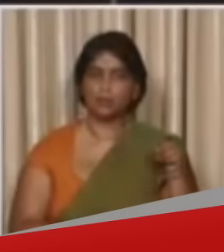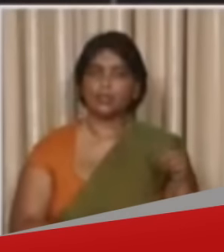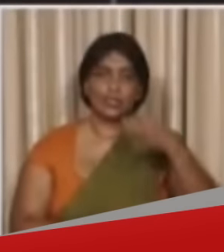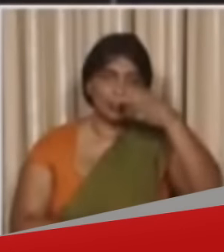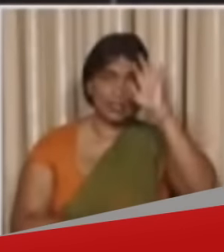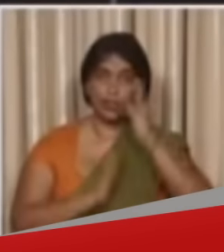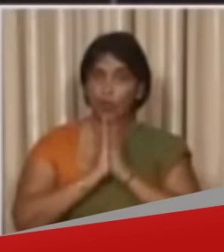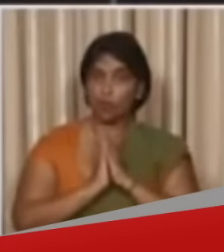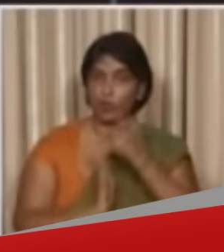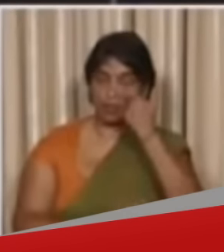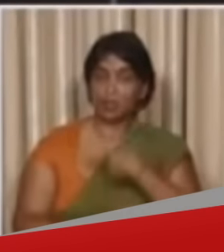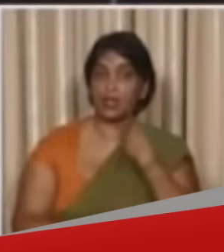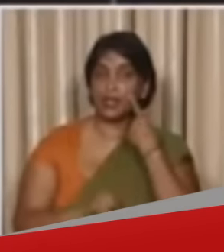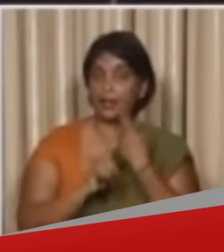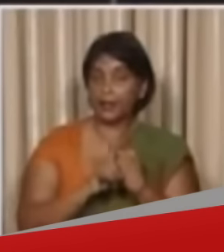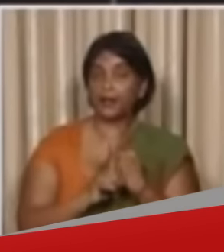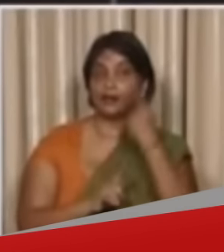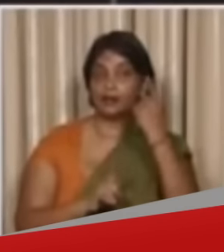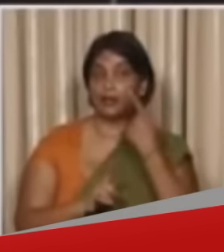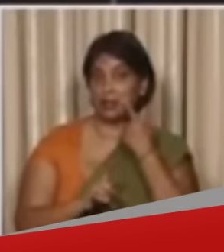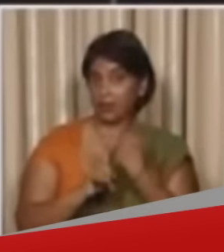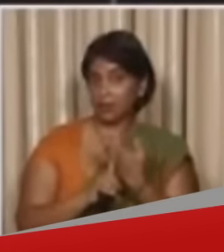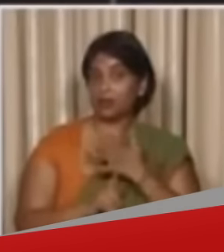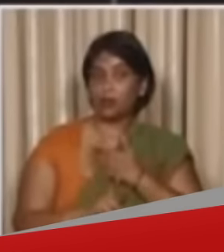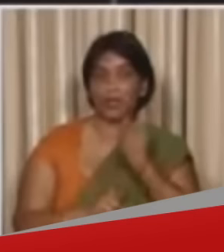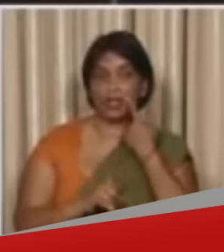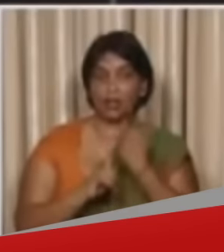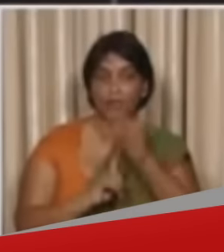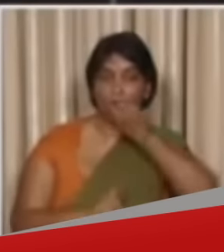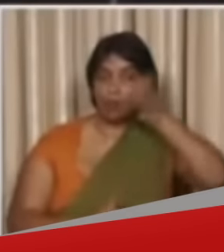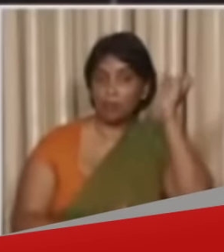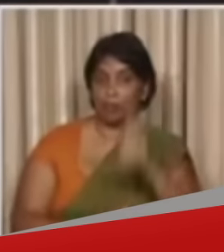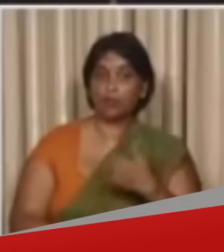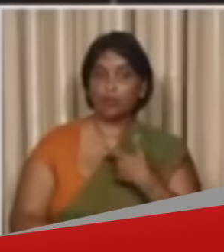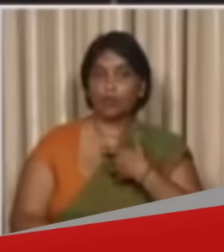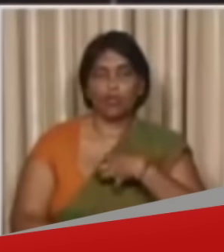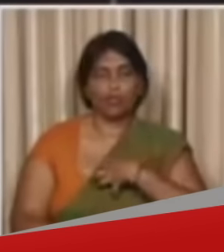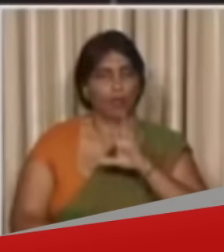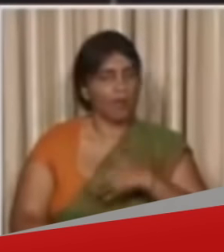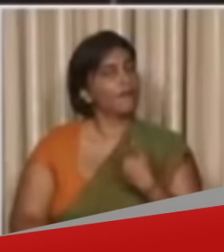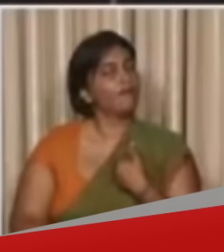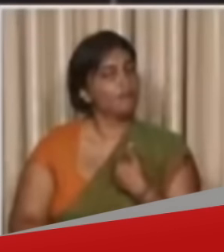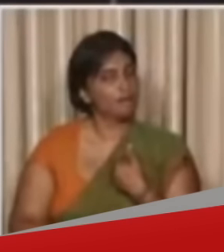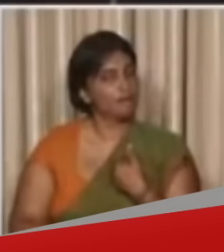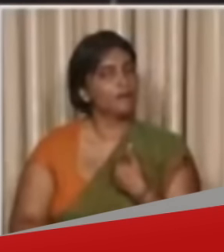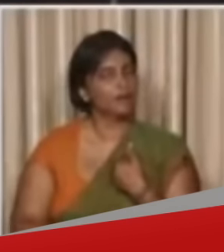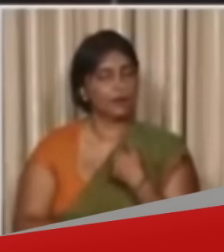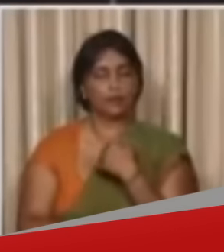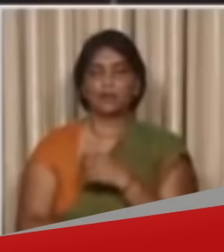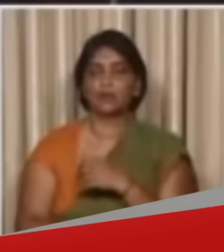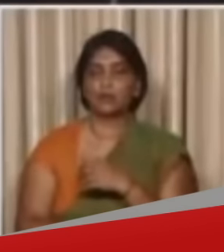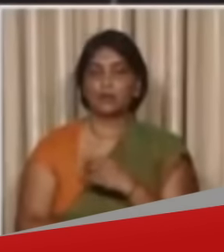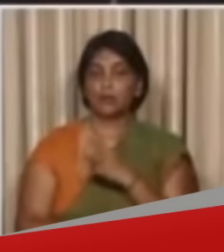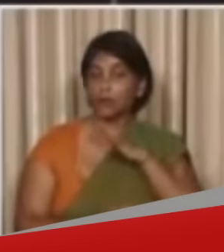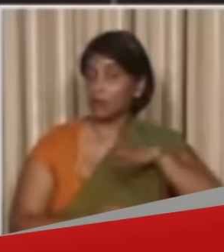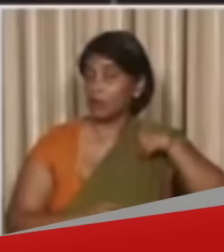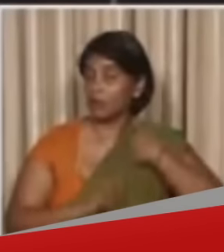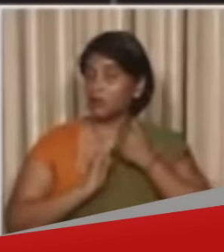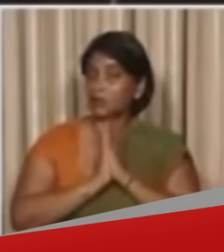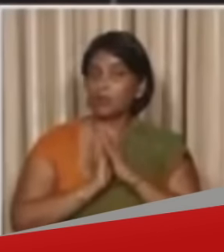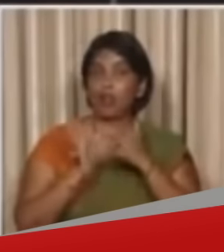බෞද්ධ අපිට දළදා මාලිගාවට මහනුවර අපි දළදා මාලිගාවට ගැව්වම අපිට මේ වේදනාව තියෙනවා. අපේ මුදුන්මල් කඩක් වෙන ශ්‍රී